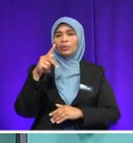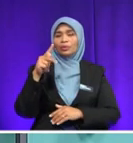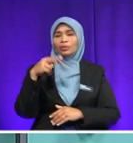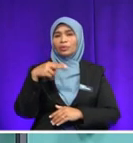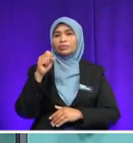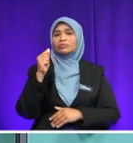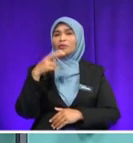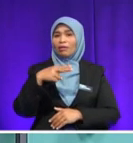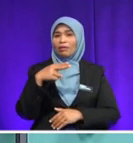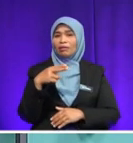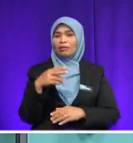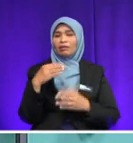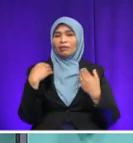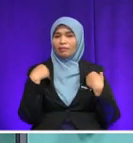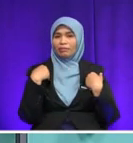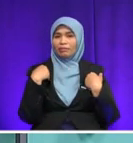Islam